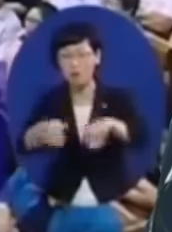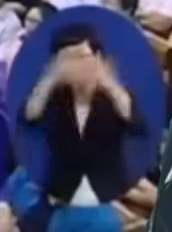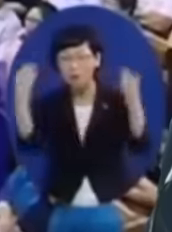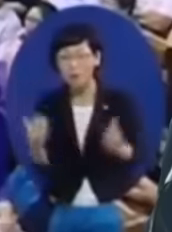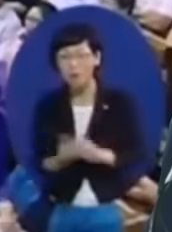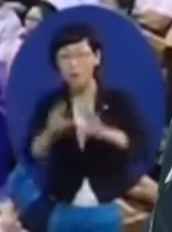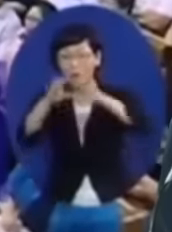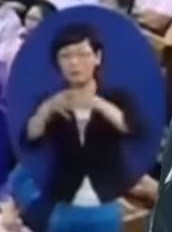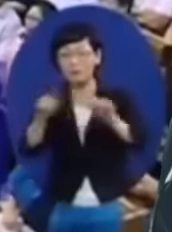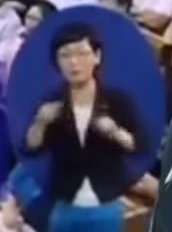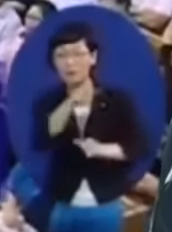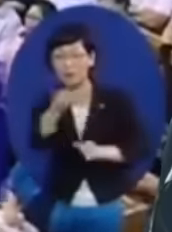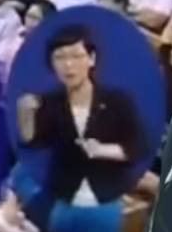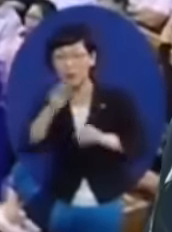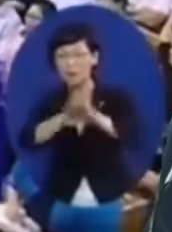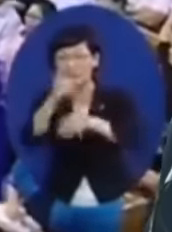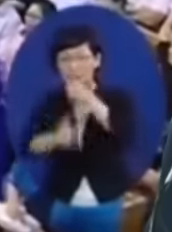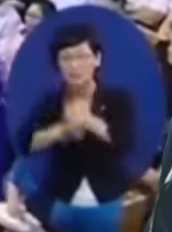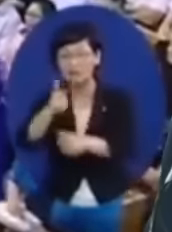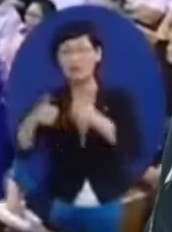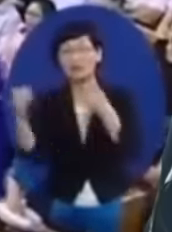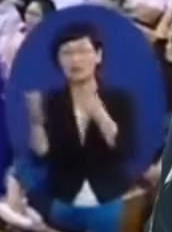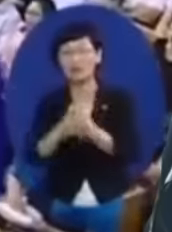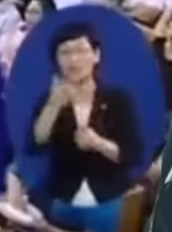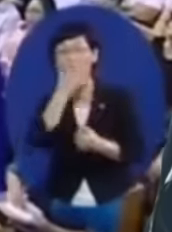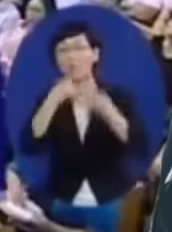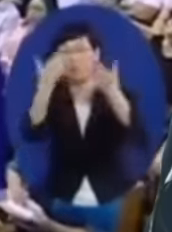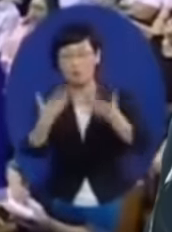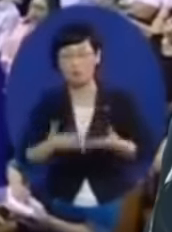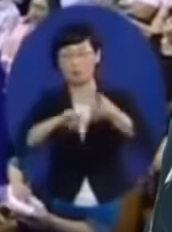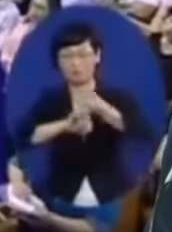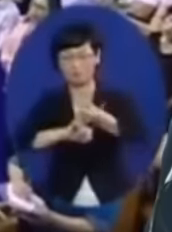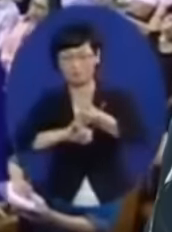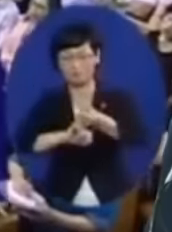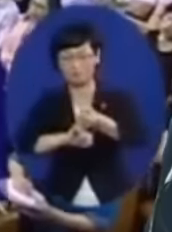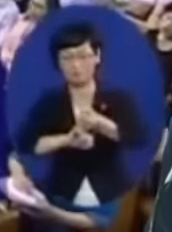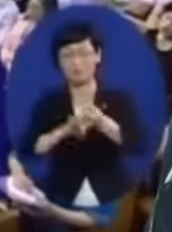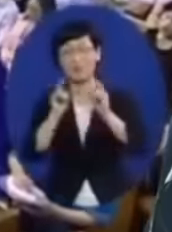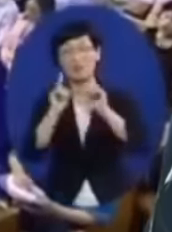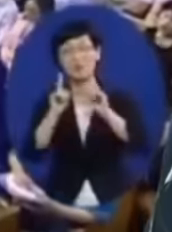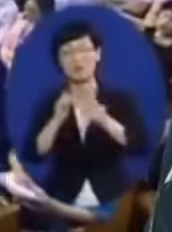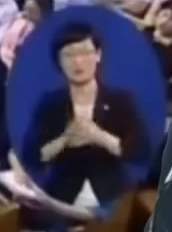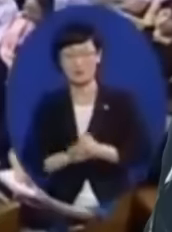땅의 모든 족속이 너와 내 자손으로 말미암아 복을 받으리라.